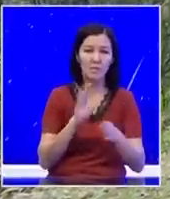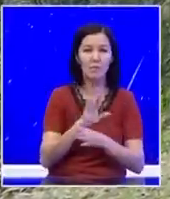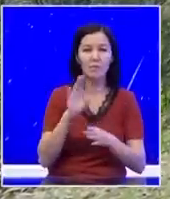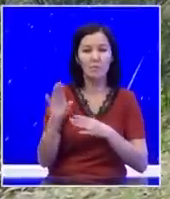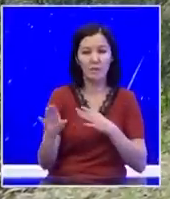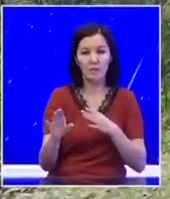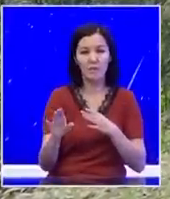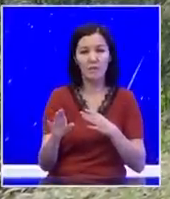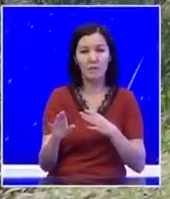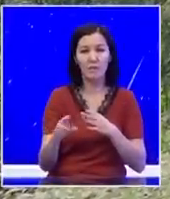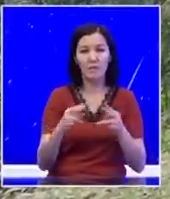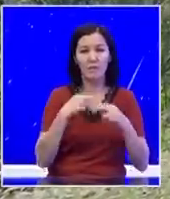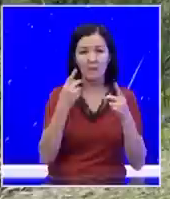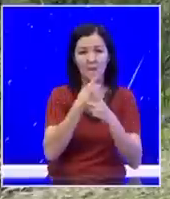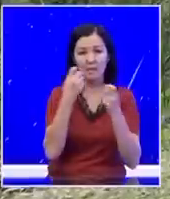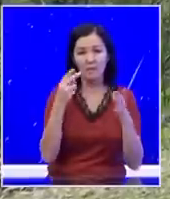бірге